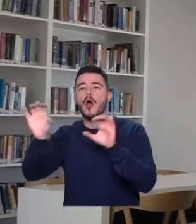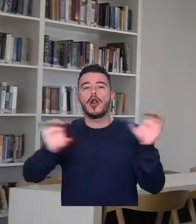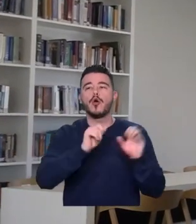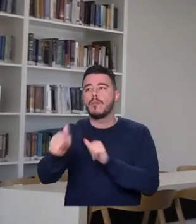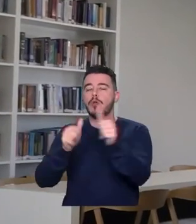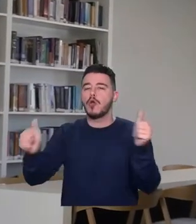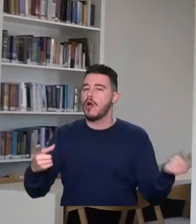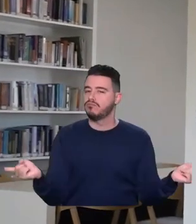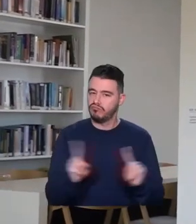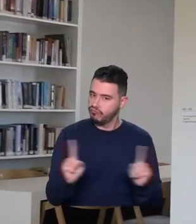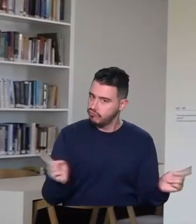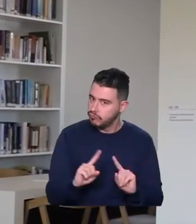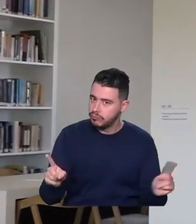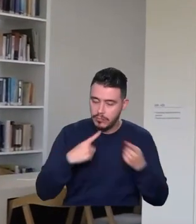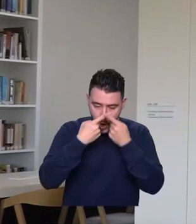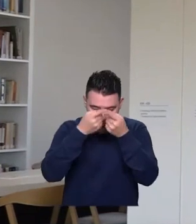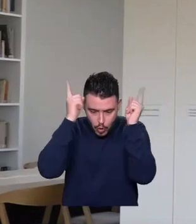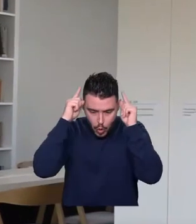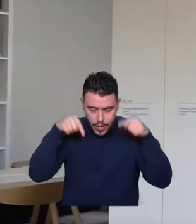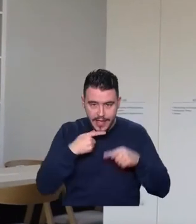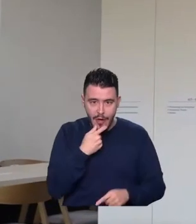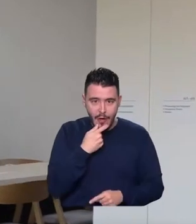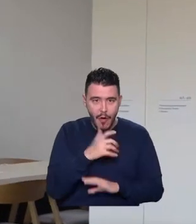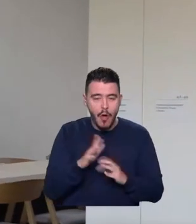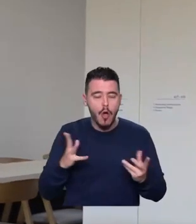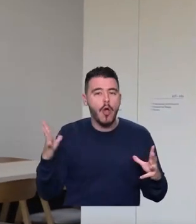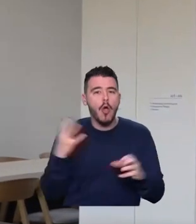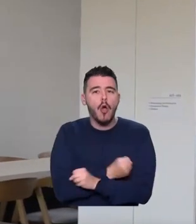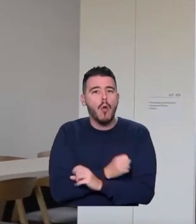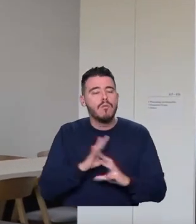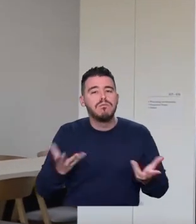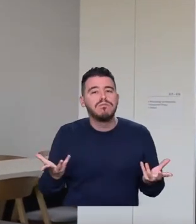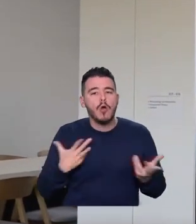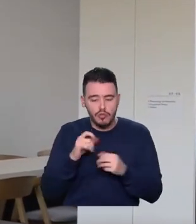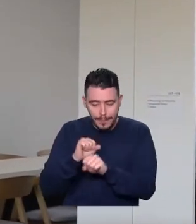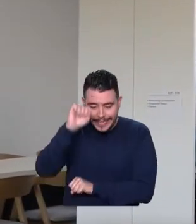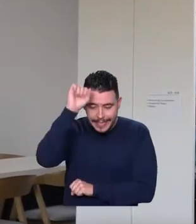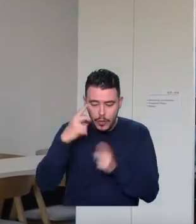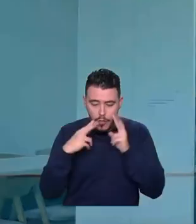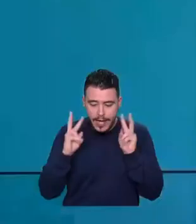φημολογείται τα κολέγια αυτά φτάσουν να διεκδικούν τις πρώτες άδειες των ιδιωτικών πανεπιστημίων στη χώρα μας.